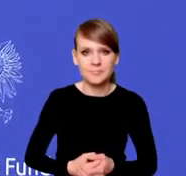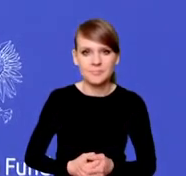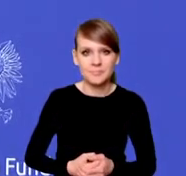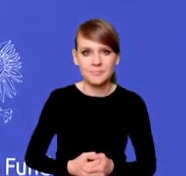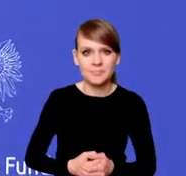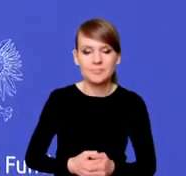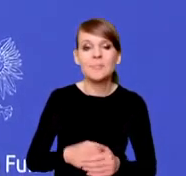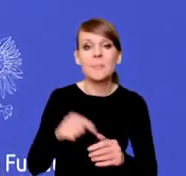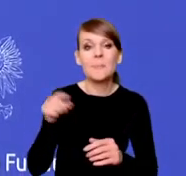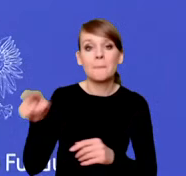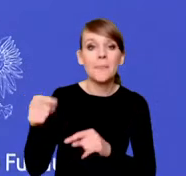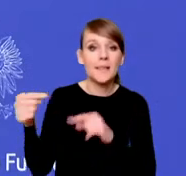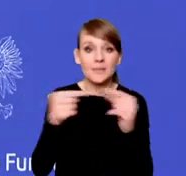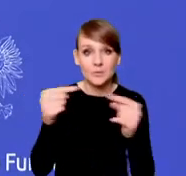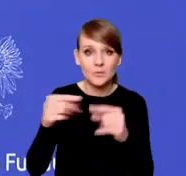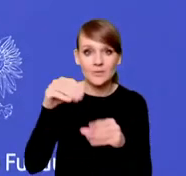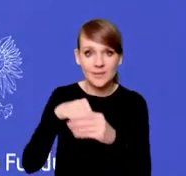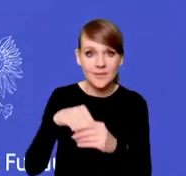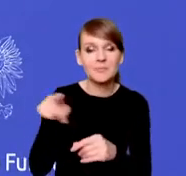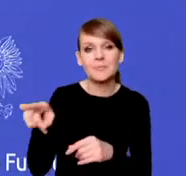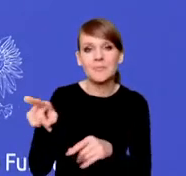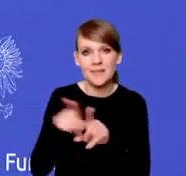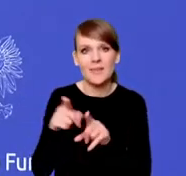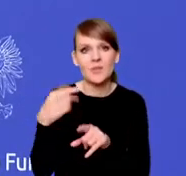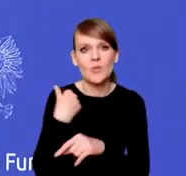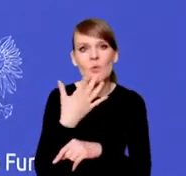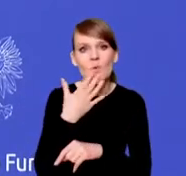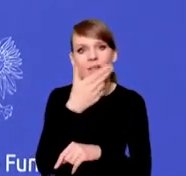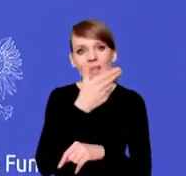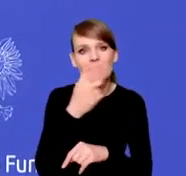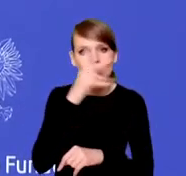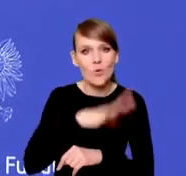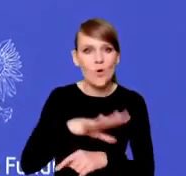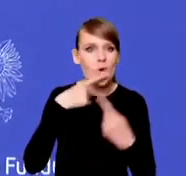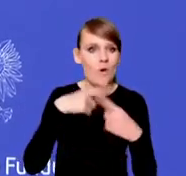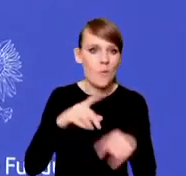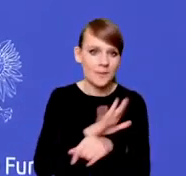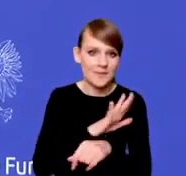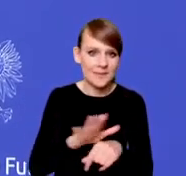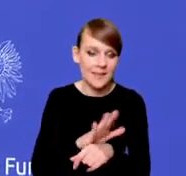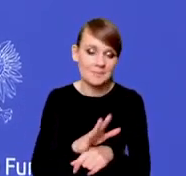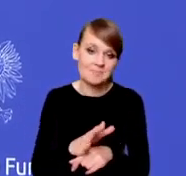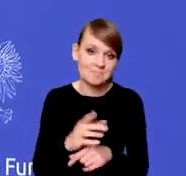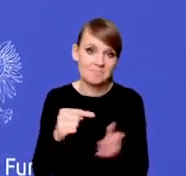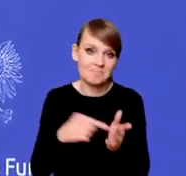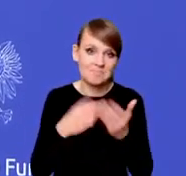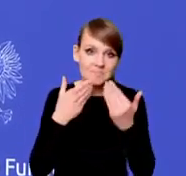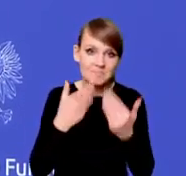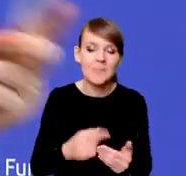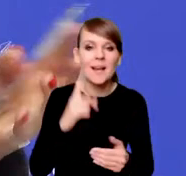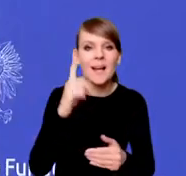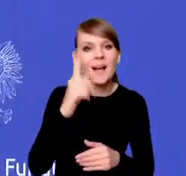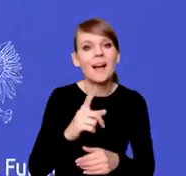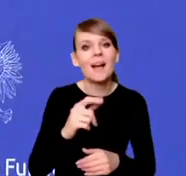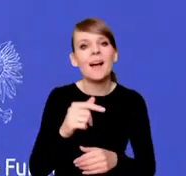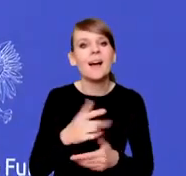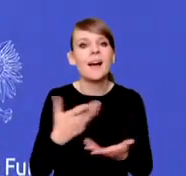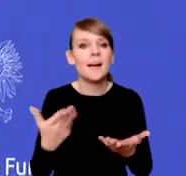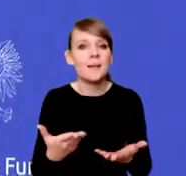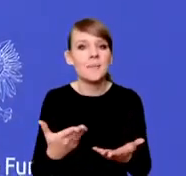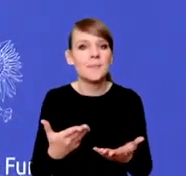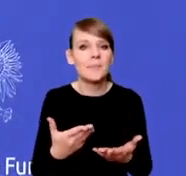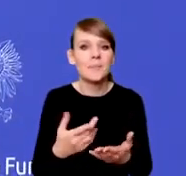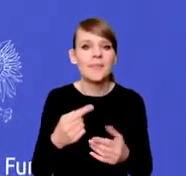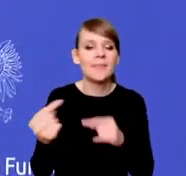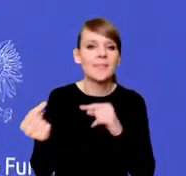pojawiło się też pojęcie społecznej odpowiedzialności biznesu, za co dziękujemy panie rektorze. Może spróbujemy jednak powiązać, dlaczego te dyskusje dzieją się